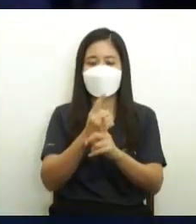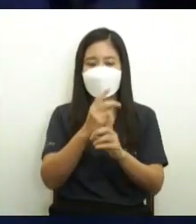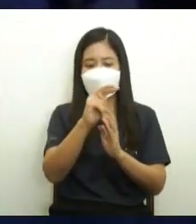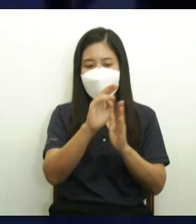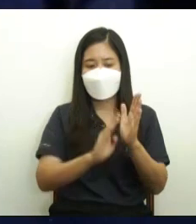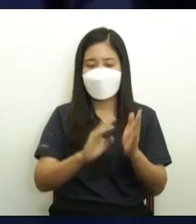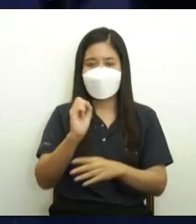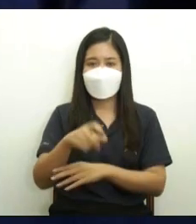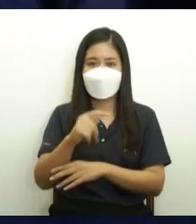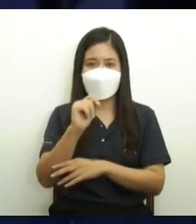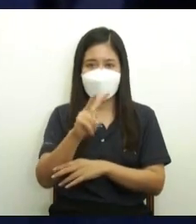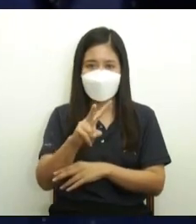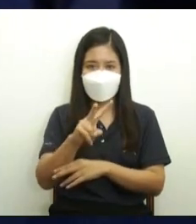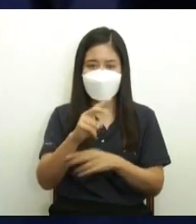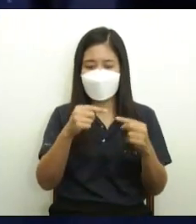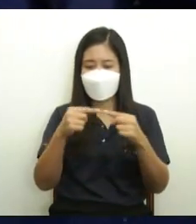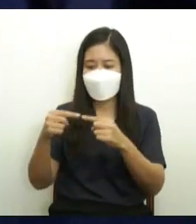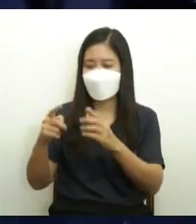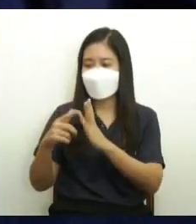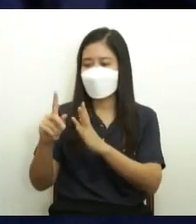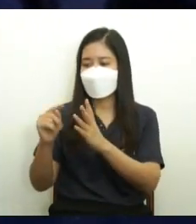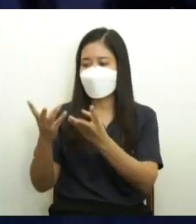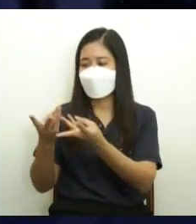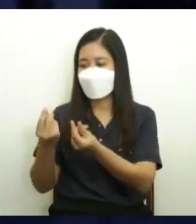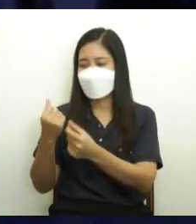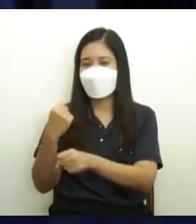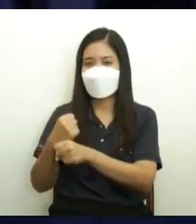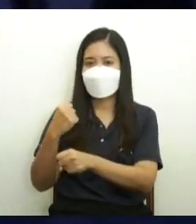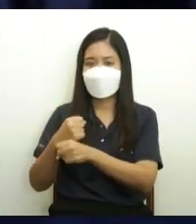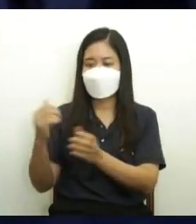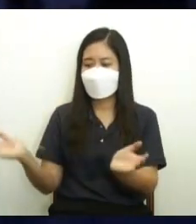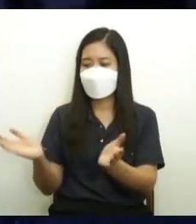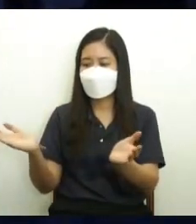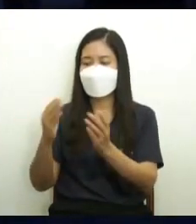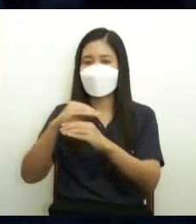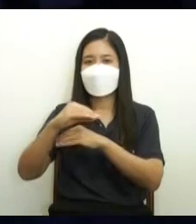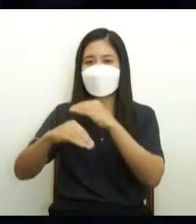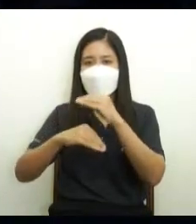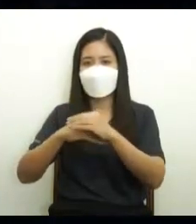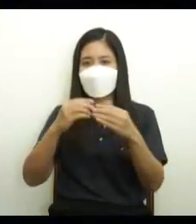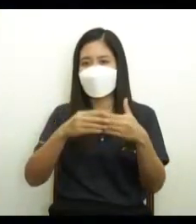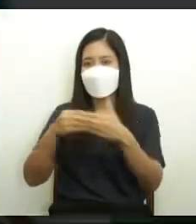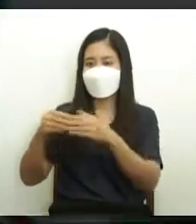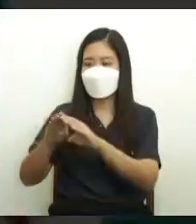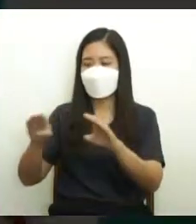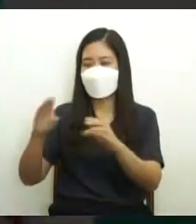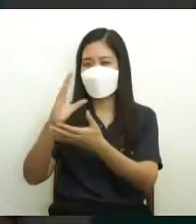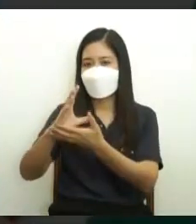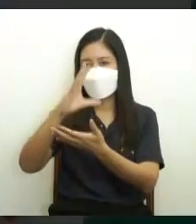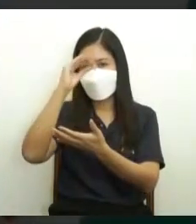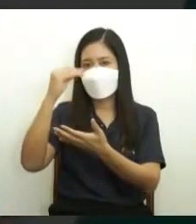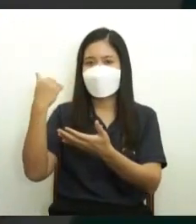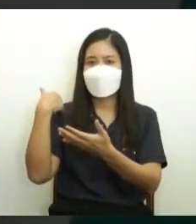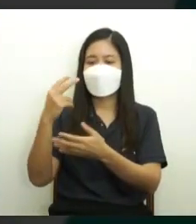พท.สู่เขตพื้นที่การศึกษาดำเนินการขับเคลื่อนโครงการพาน้องกลับมาเรียนด้วยนวัตกรร